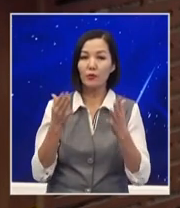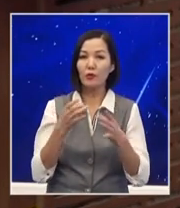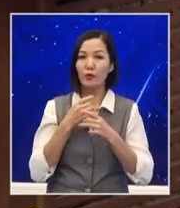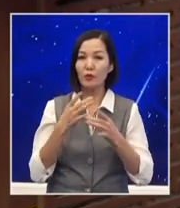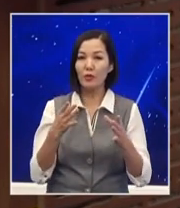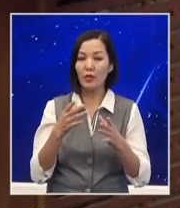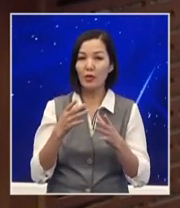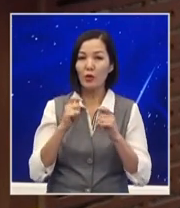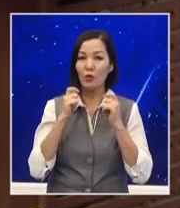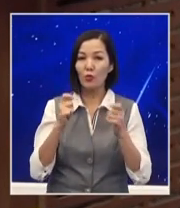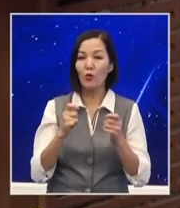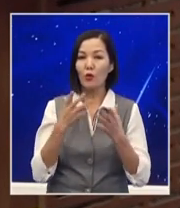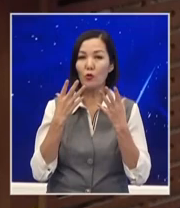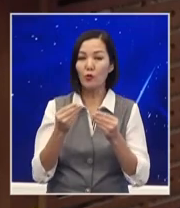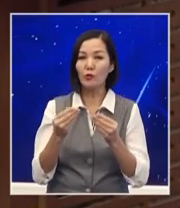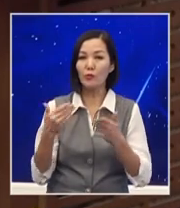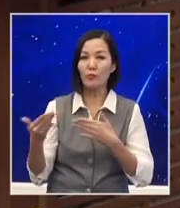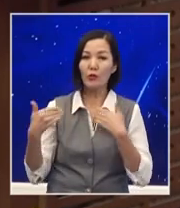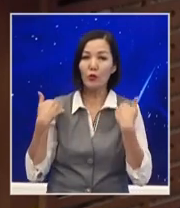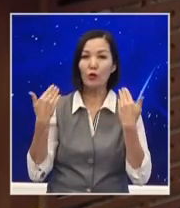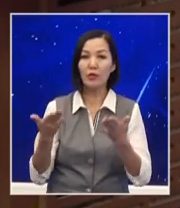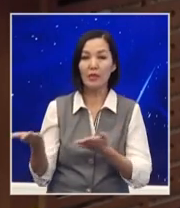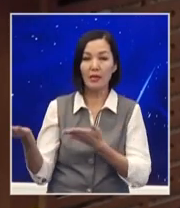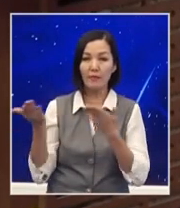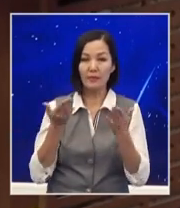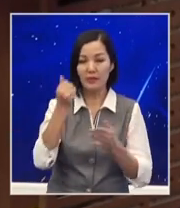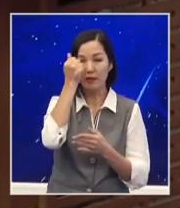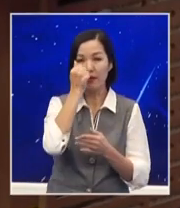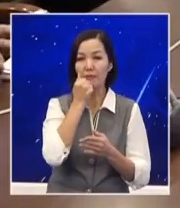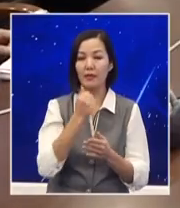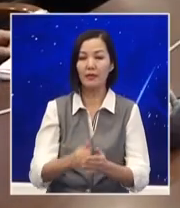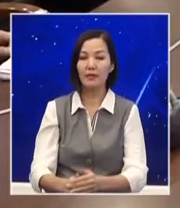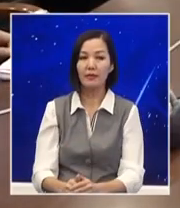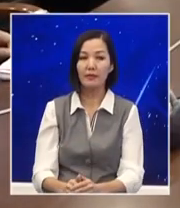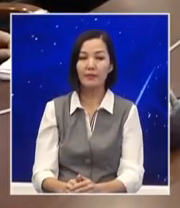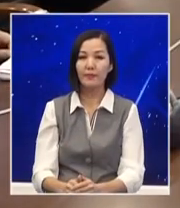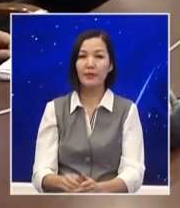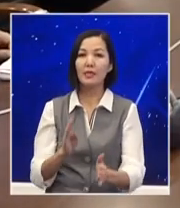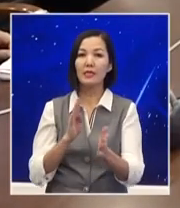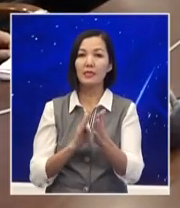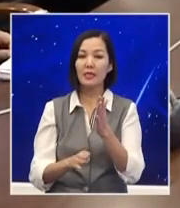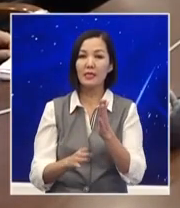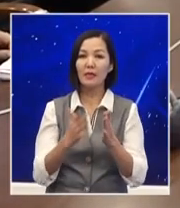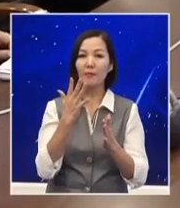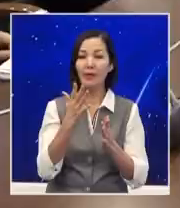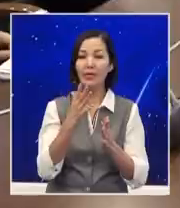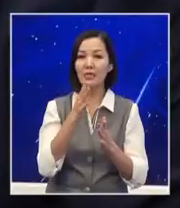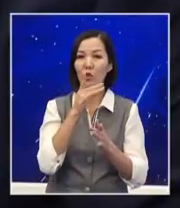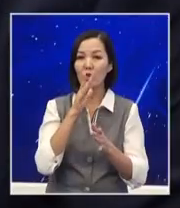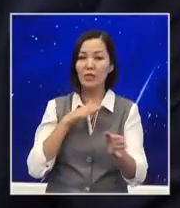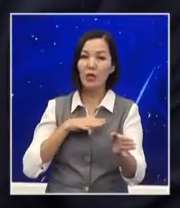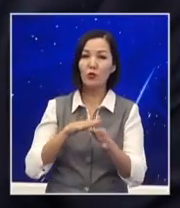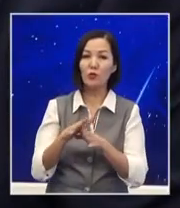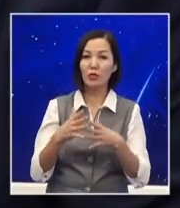осы әкімшілікке шақырып Амандық Ғаббас. Сізге үлкен рахмет. Үлкен рахмет. 80-нің бел ортасына келсе де ақсақал